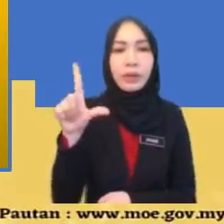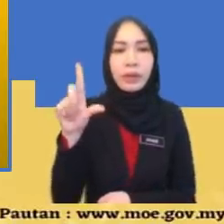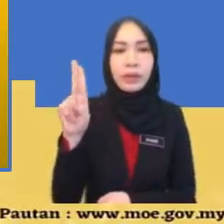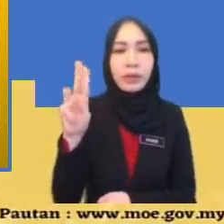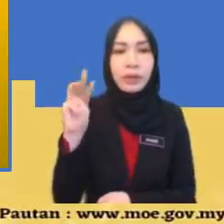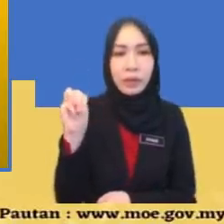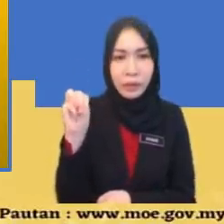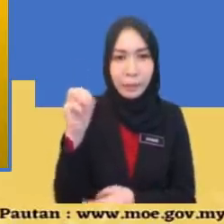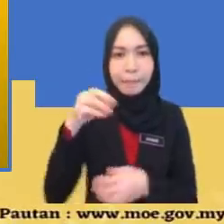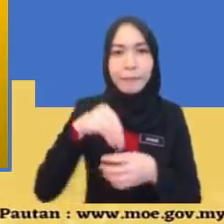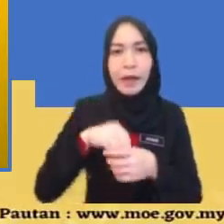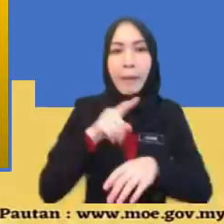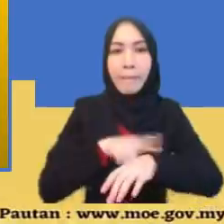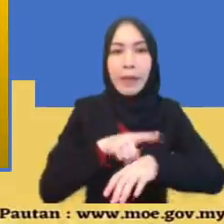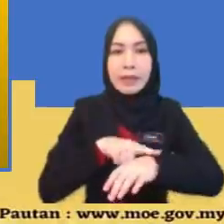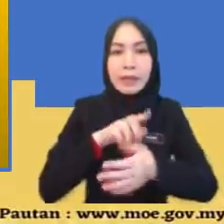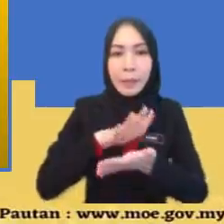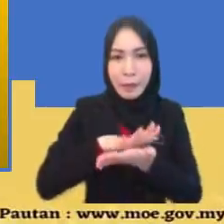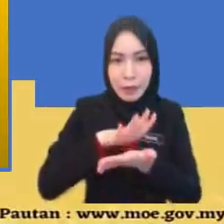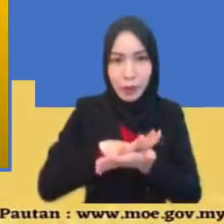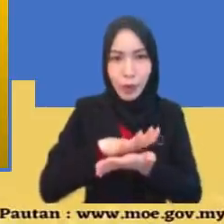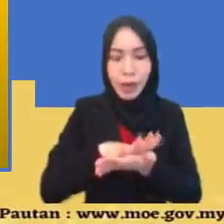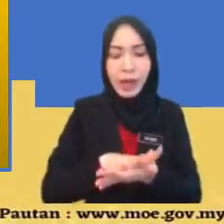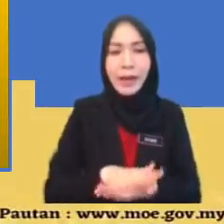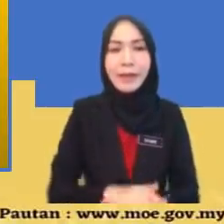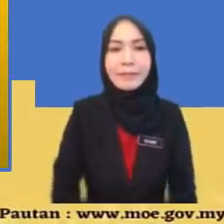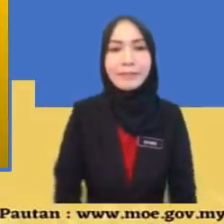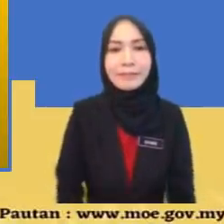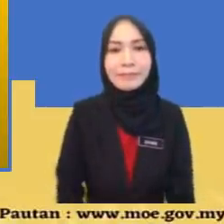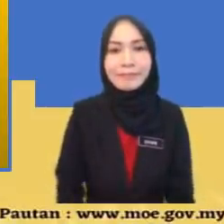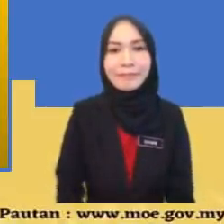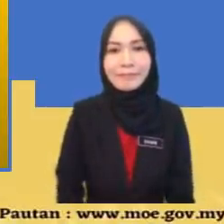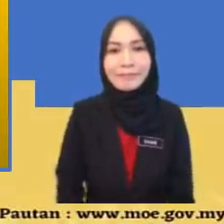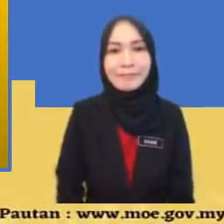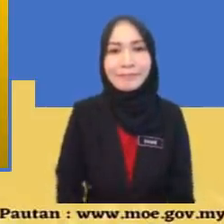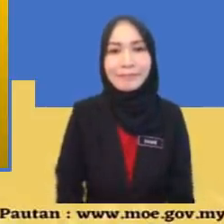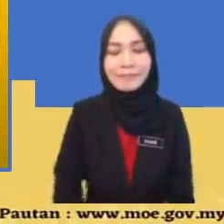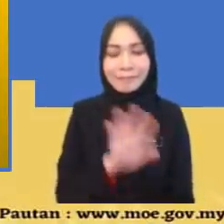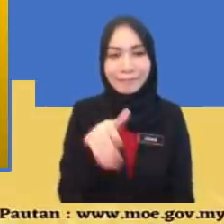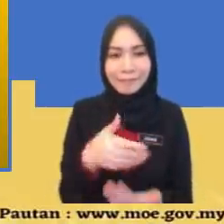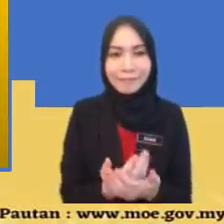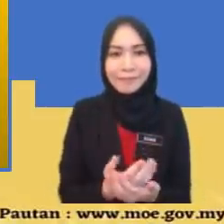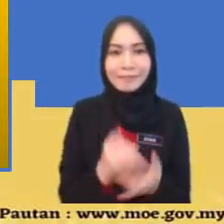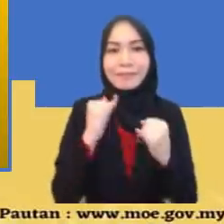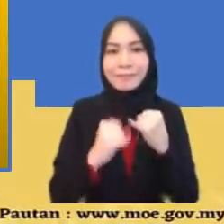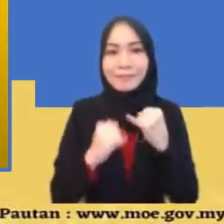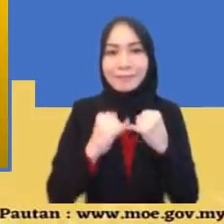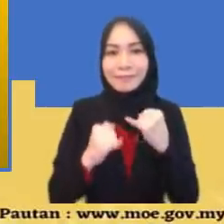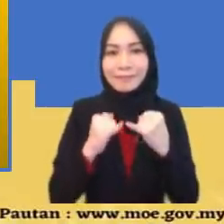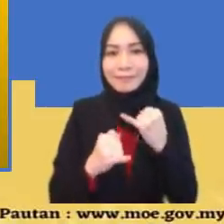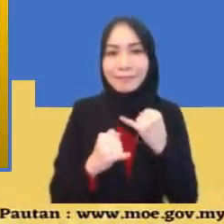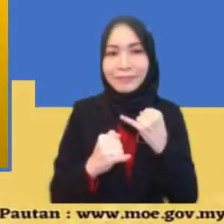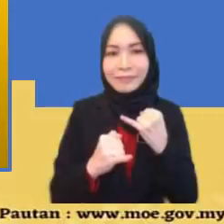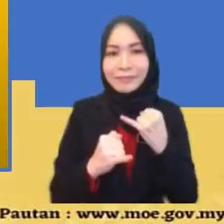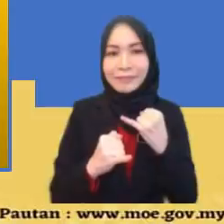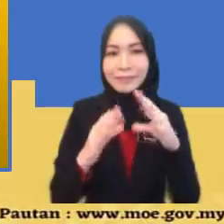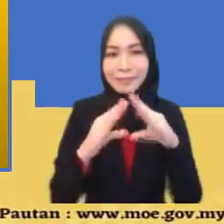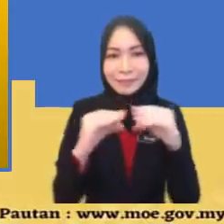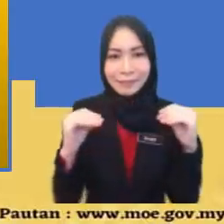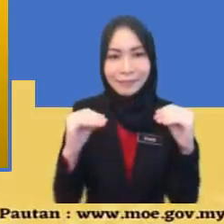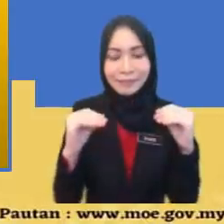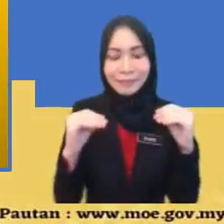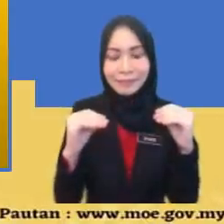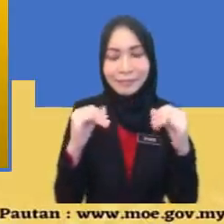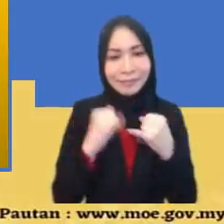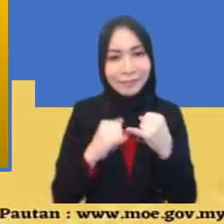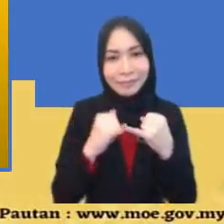ton Tuhan dan perempuan yang saya hormati sklian akhir sekali saya menyeru kepada semua pihak agar